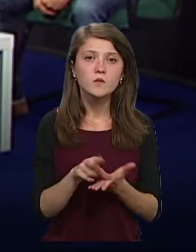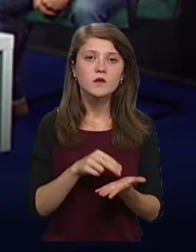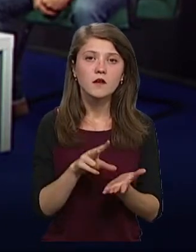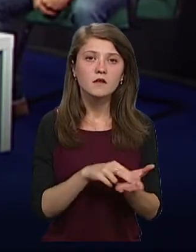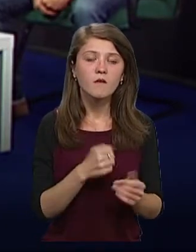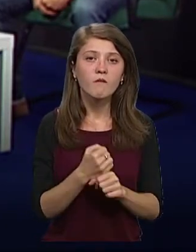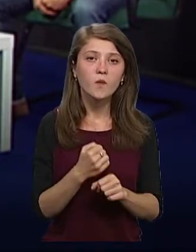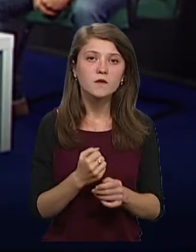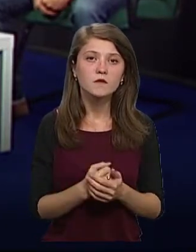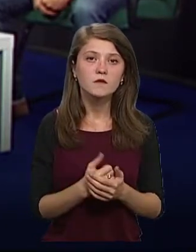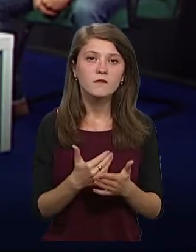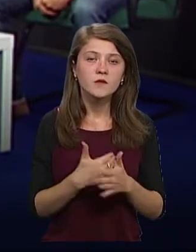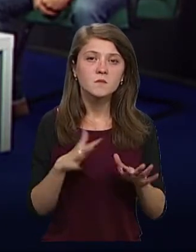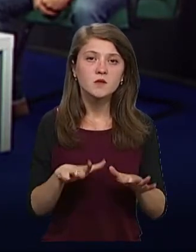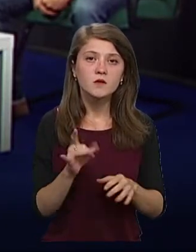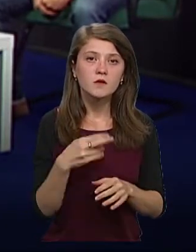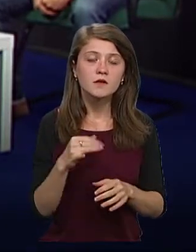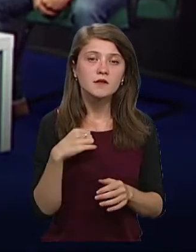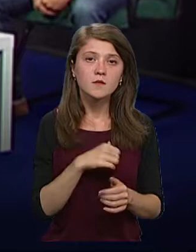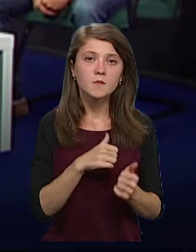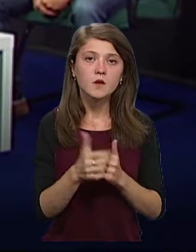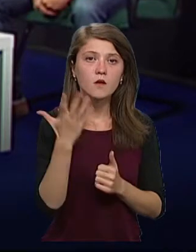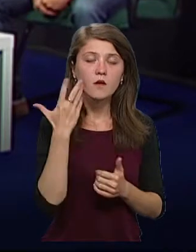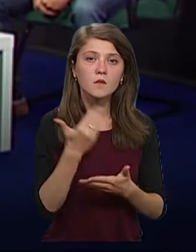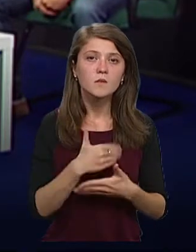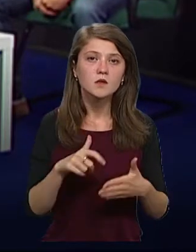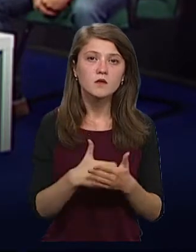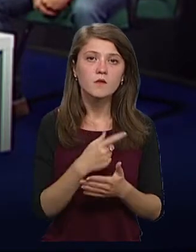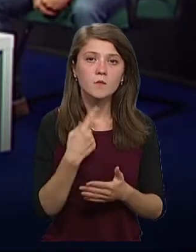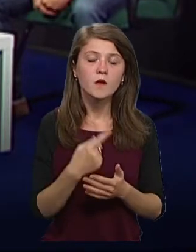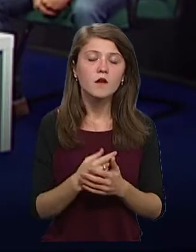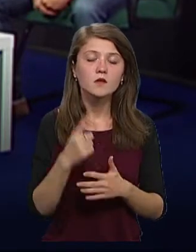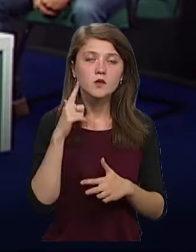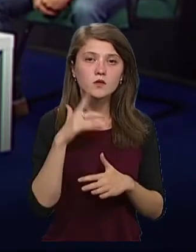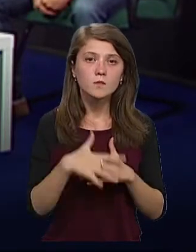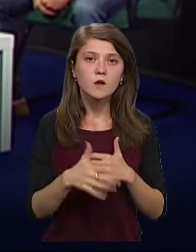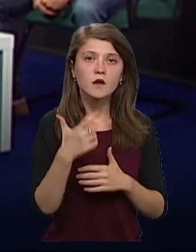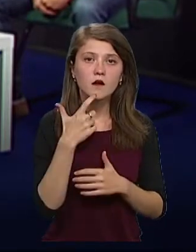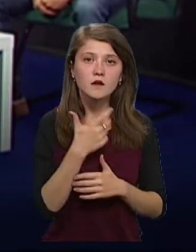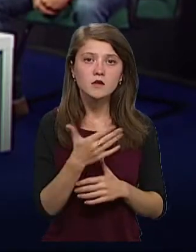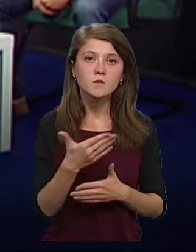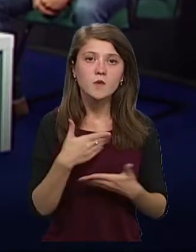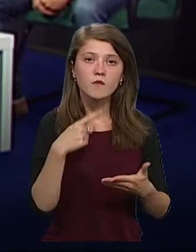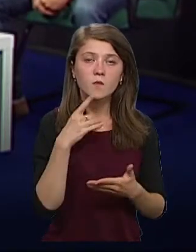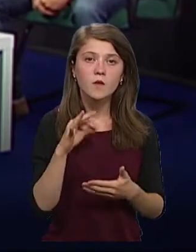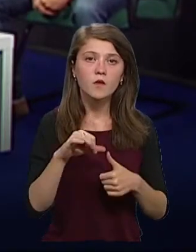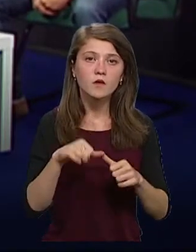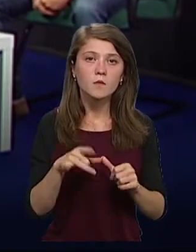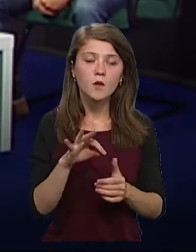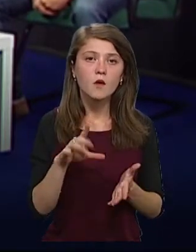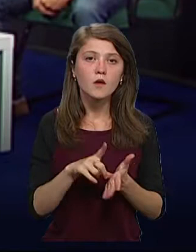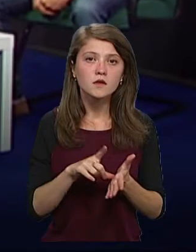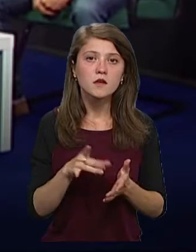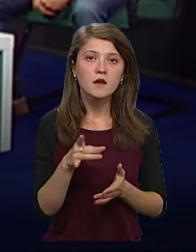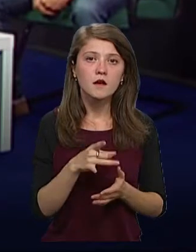функцій міської ради, так, насамперед. І коли ми знову говоримо… Тобто, щоб зрозуміли, глядачі, ми говоримо про Коростишівську